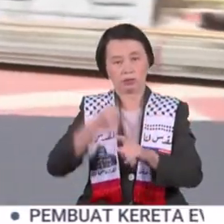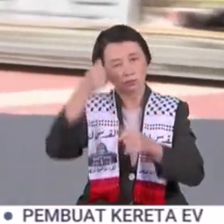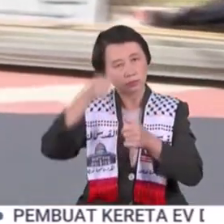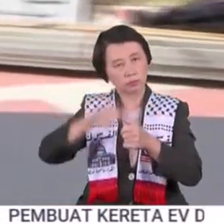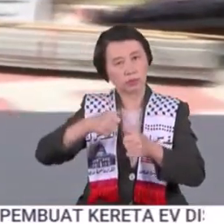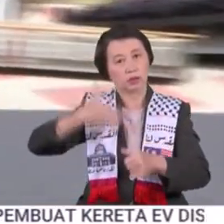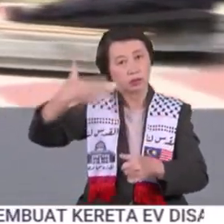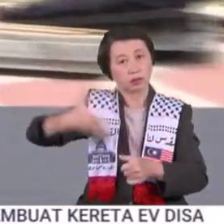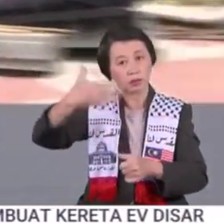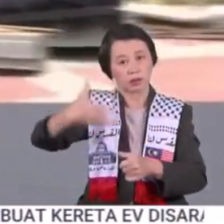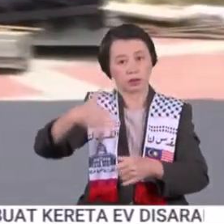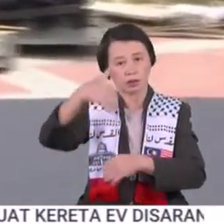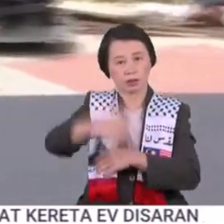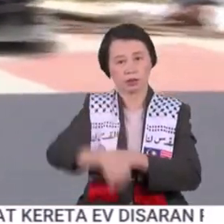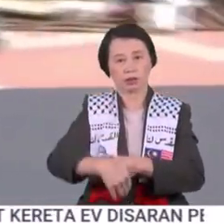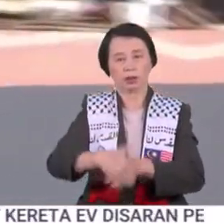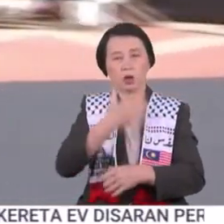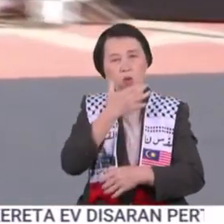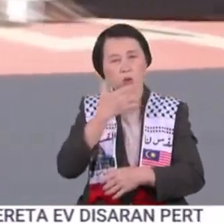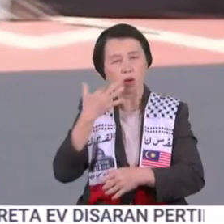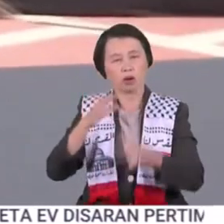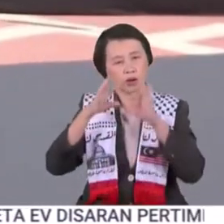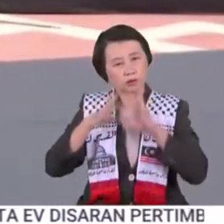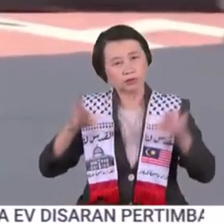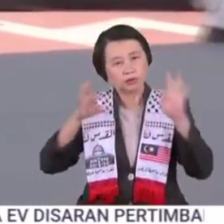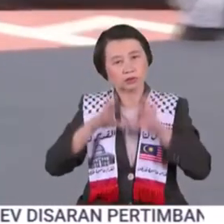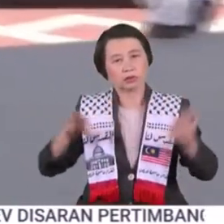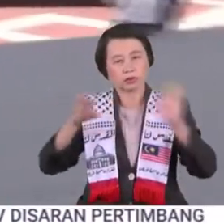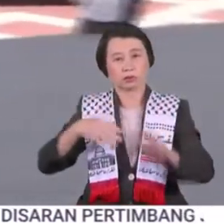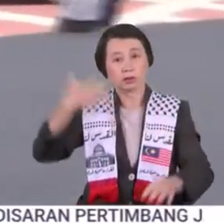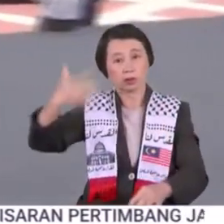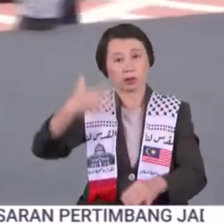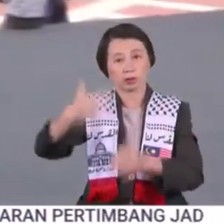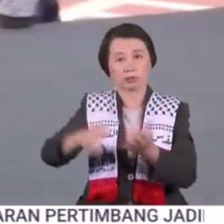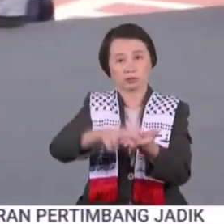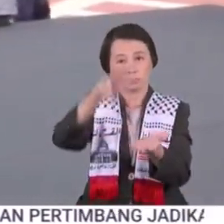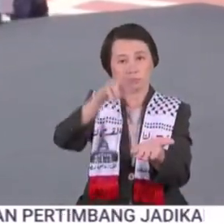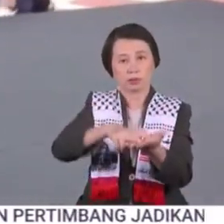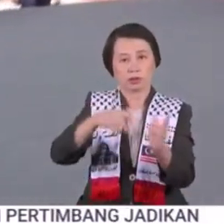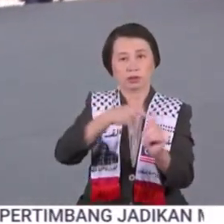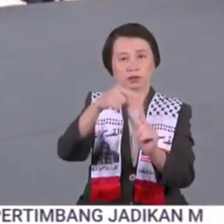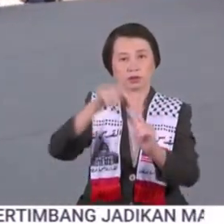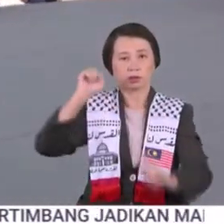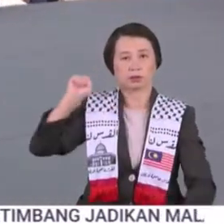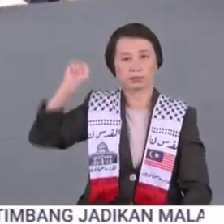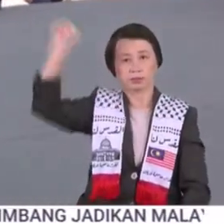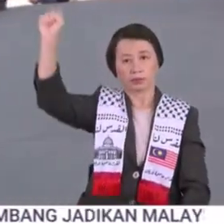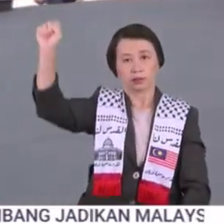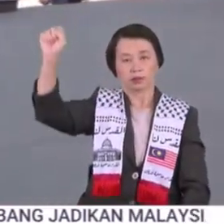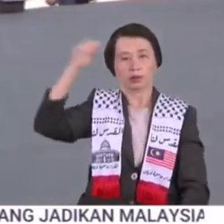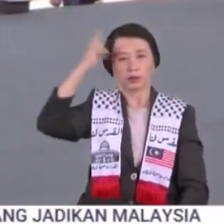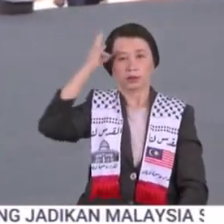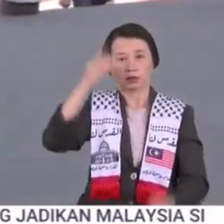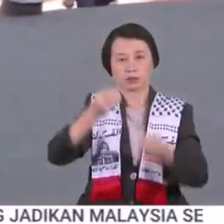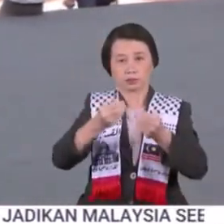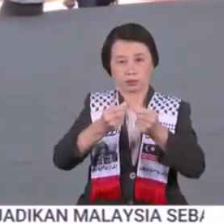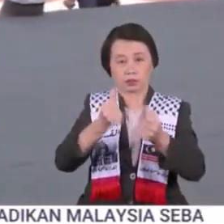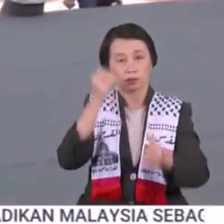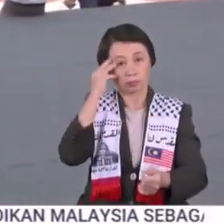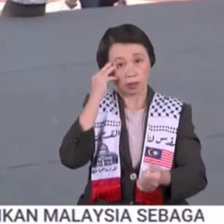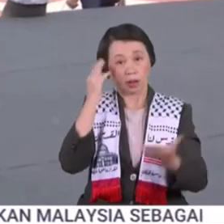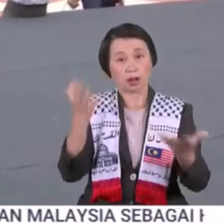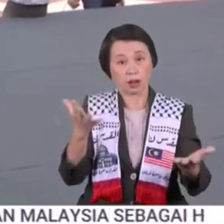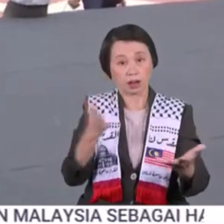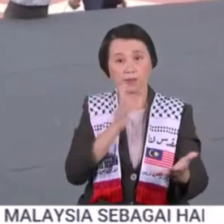mengimbau sejarah dan malam aneka warna yang menceritakan detik bersejarah pengisytiharan tarikh kemerdekaan Persekutuan Tanah Melayu.